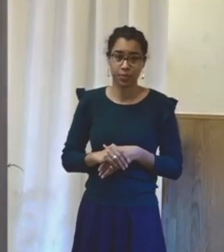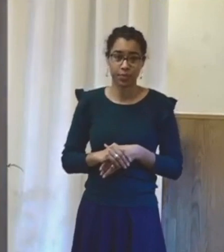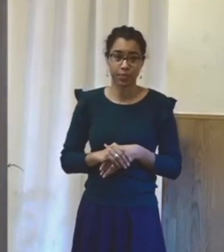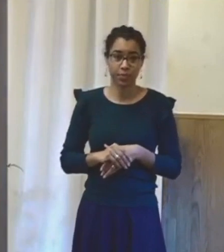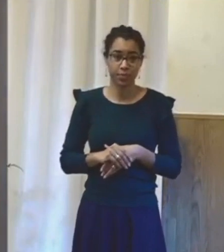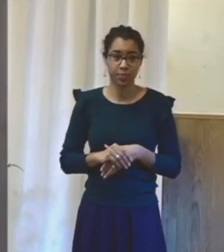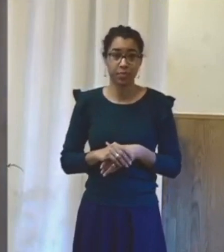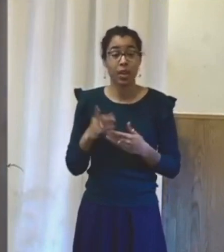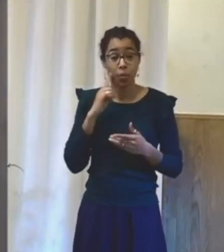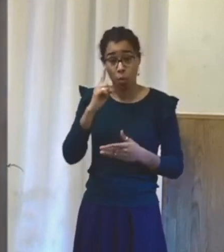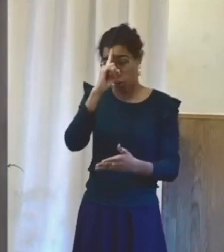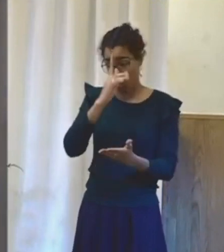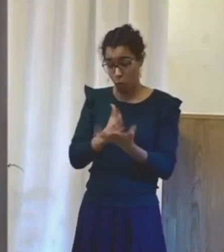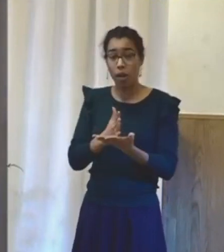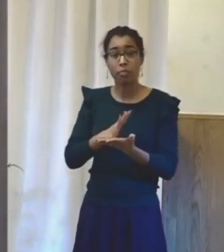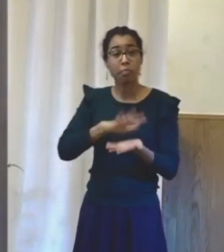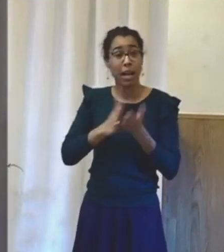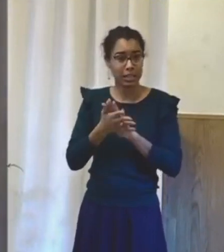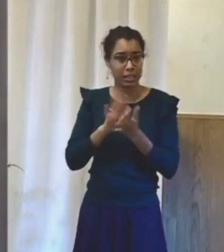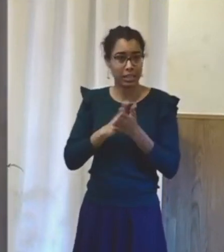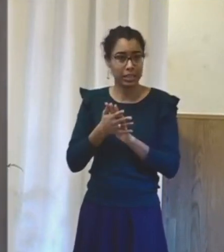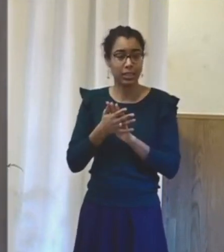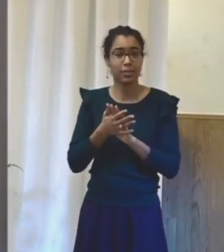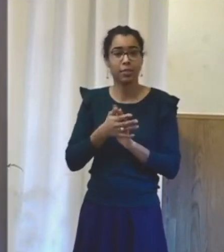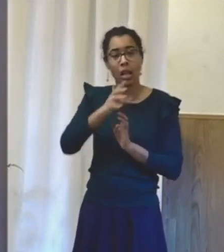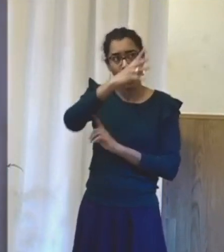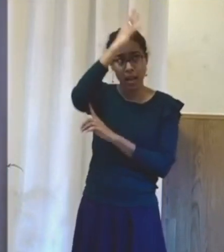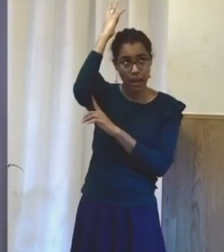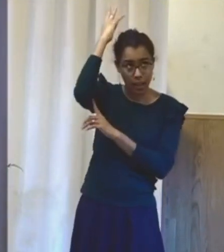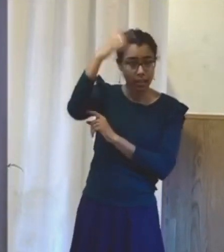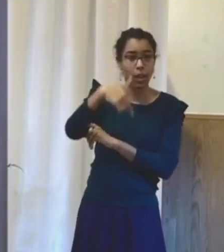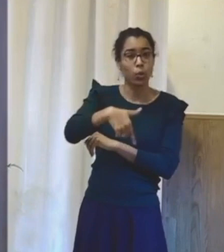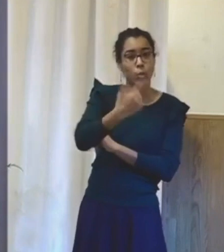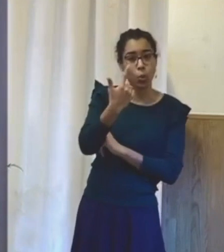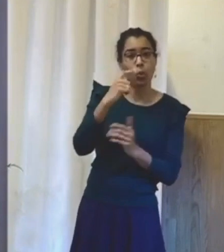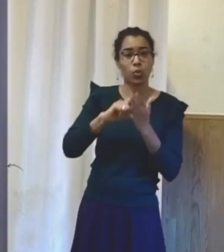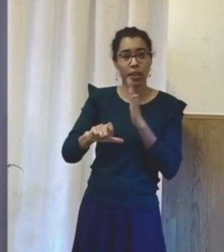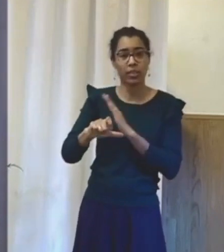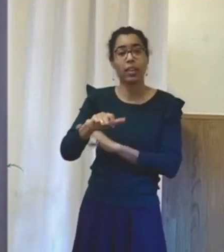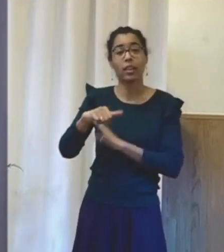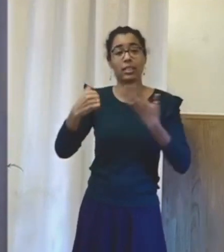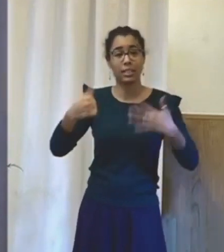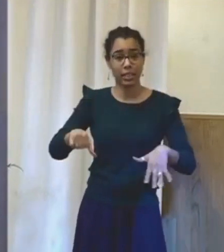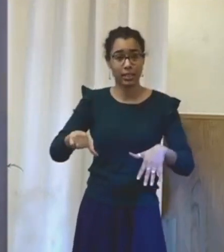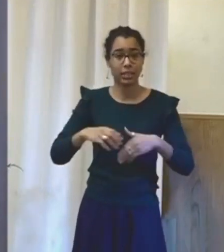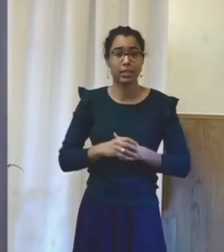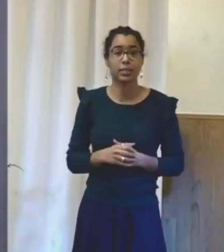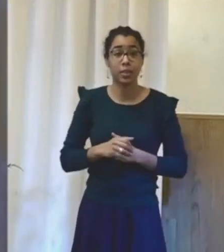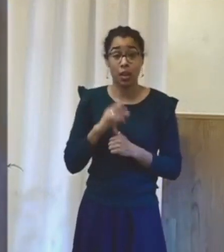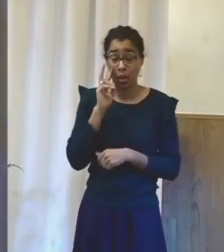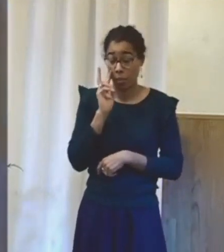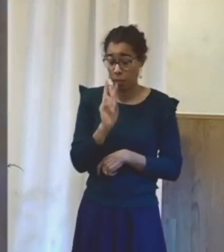Pour la pratique de la foi, vous pouvez lire dans Romains chapitre 12 à 16. Vous